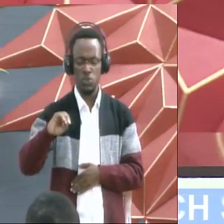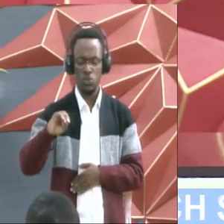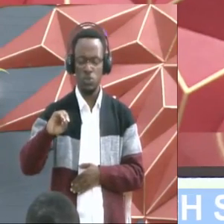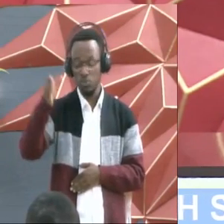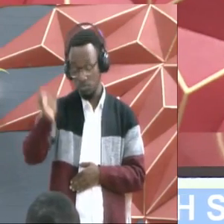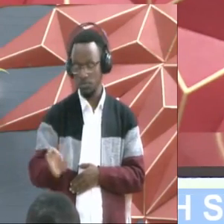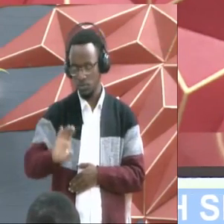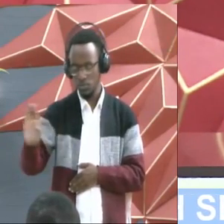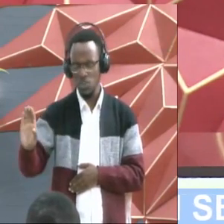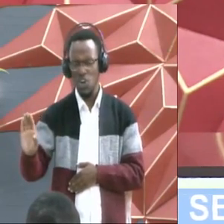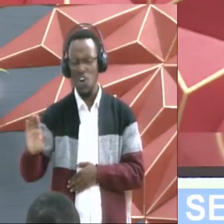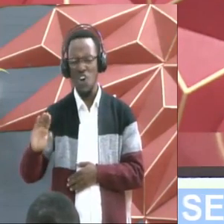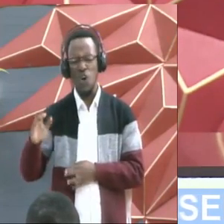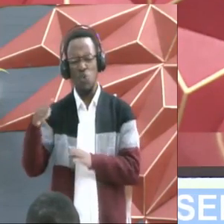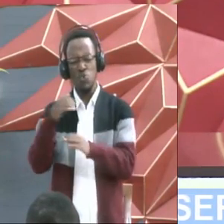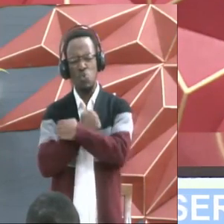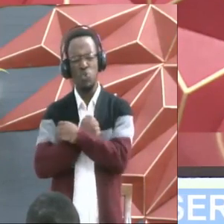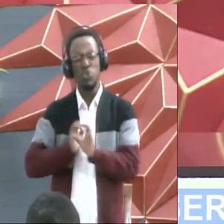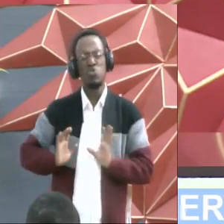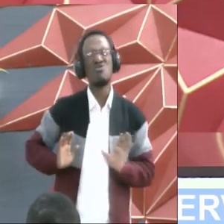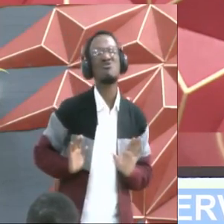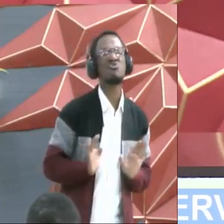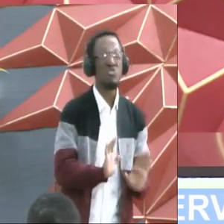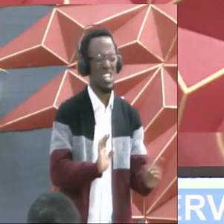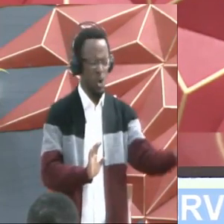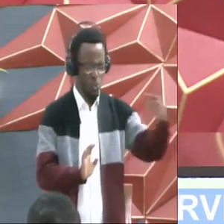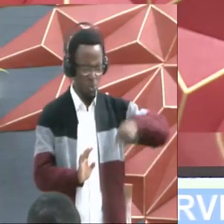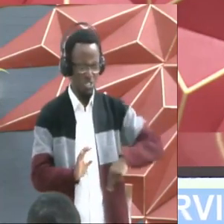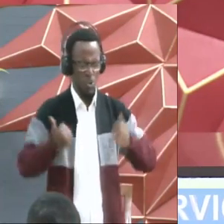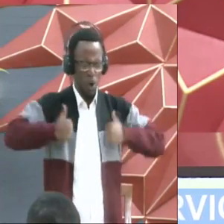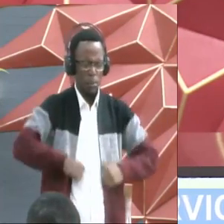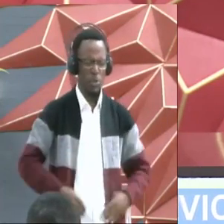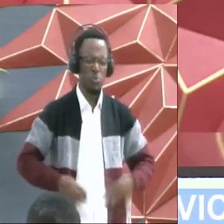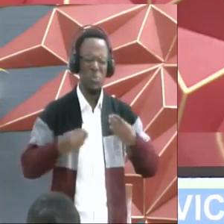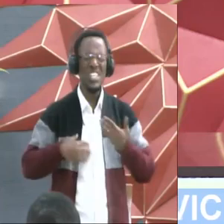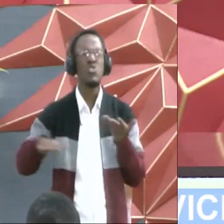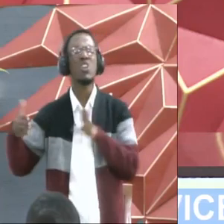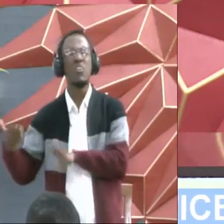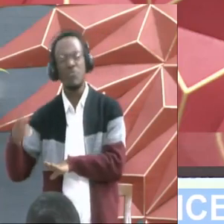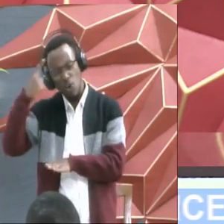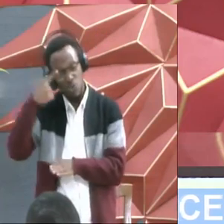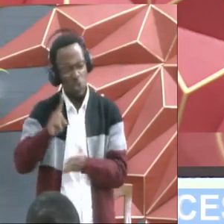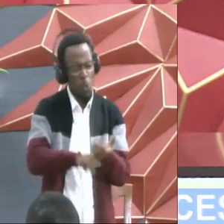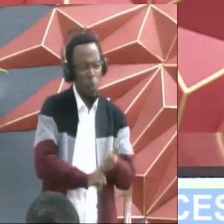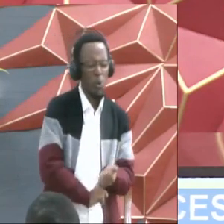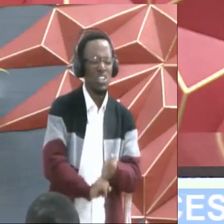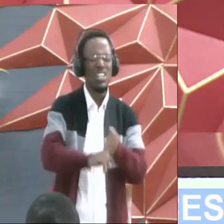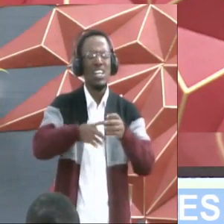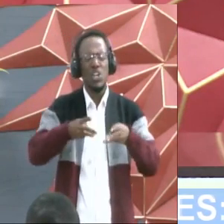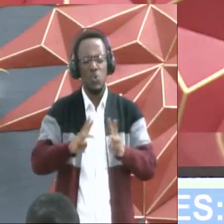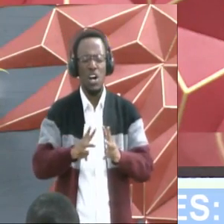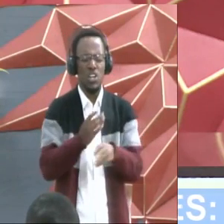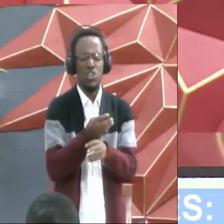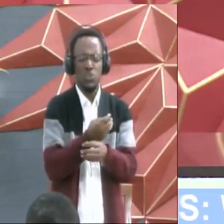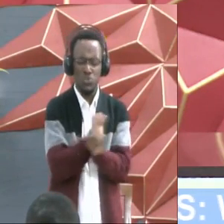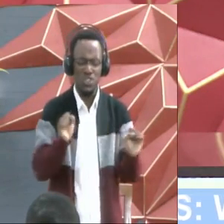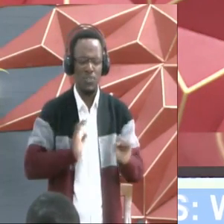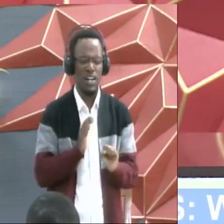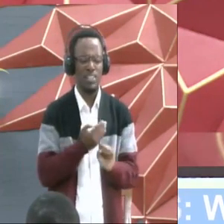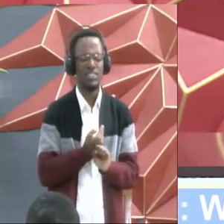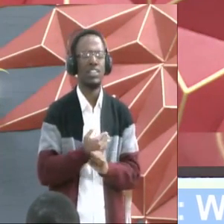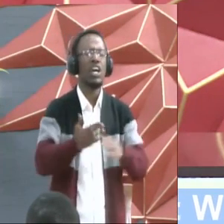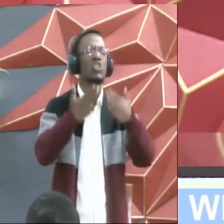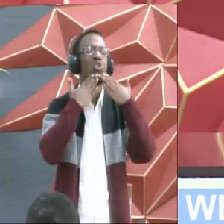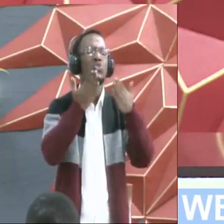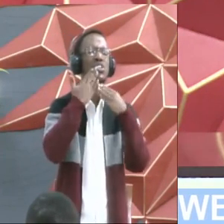rutuma uza kwambara umubiri upfa kugira ngo ubone ingene udukiza warakoze turabigushimiye